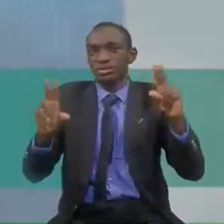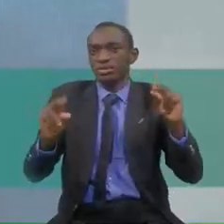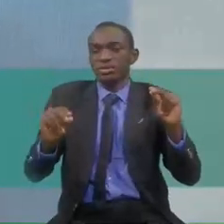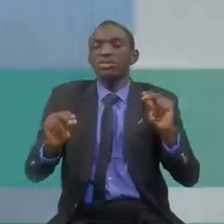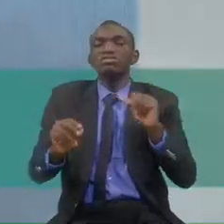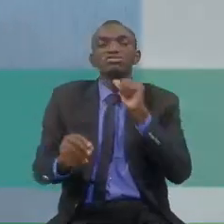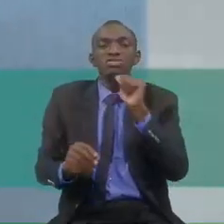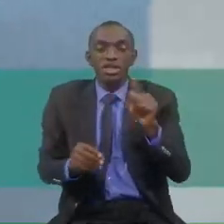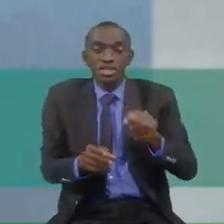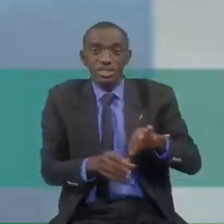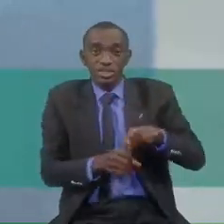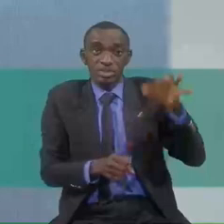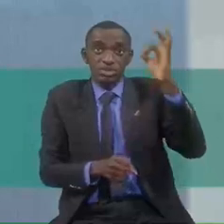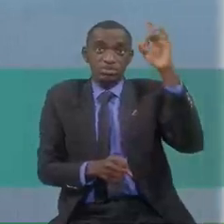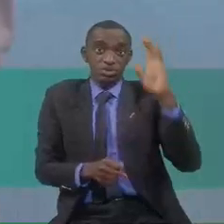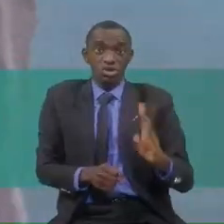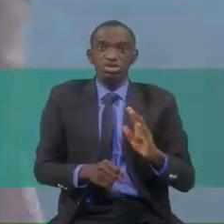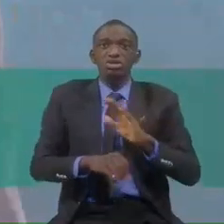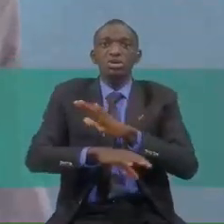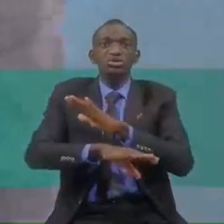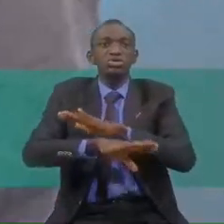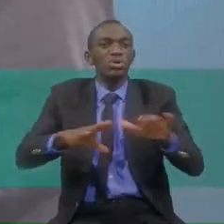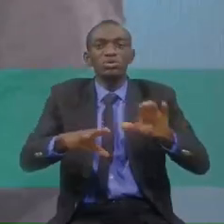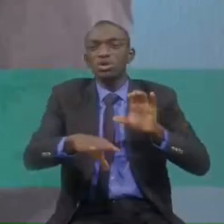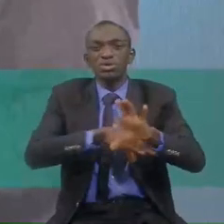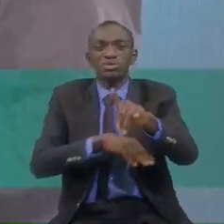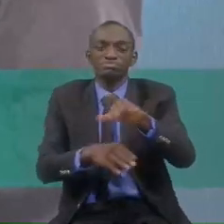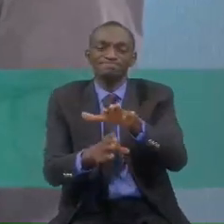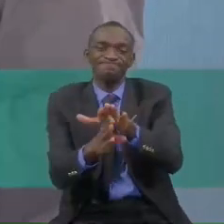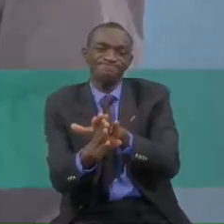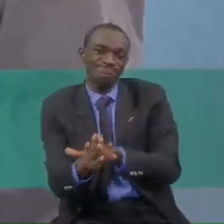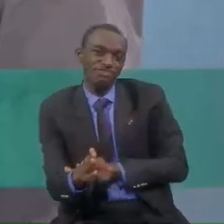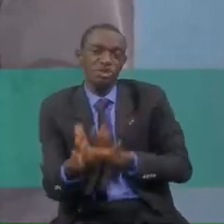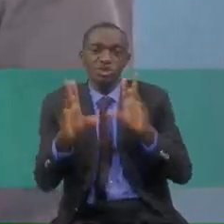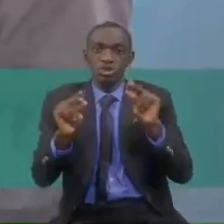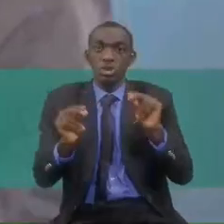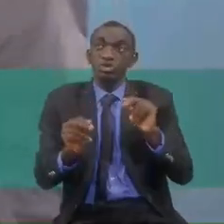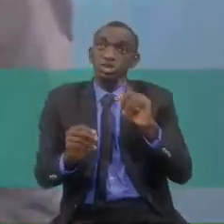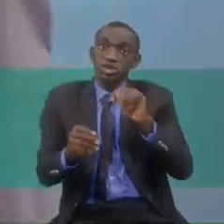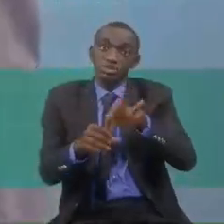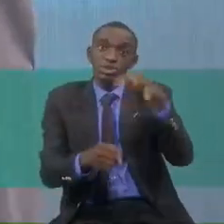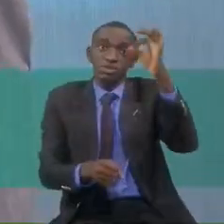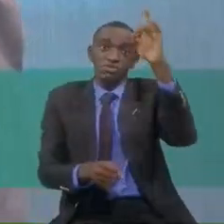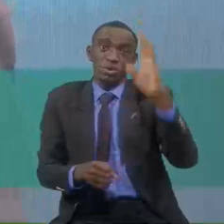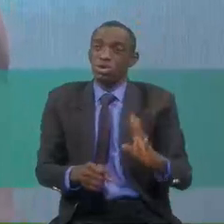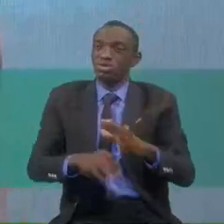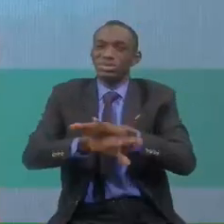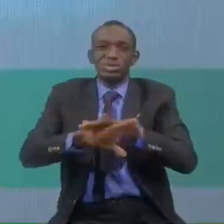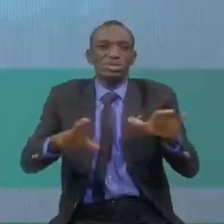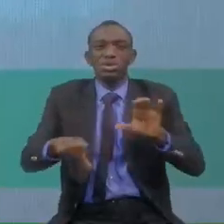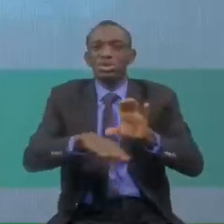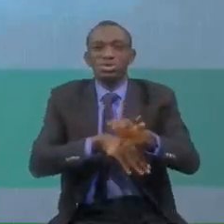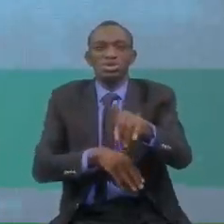l'Esprit qui nous rabaisse. Ce n'est pas l'Esprit qui nous faiblit. Ce n'est